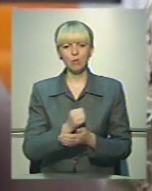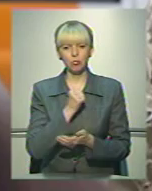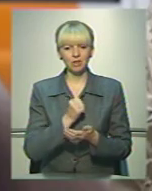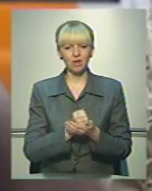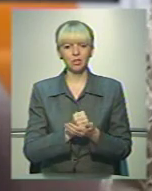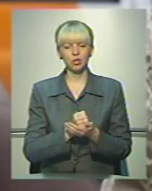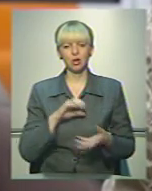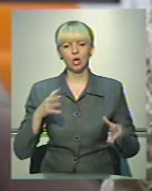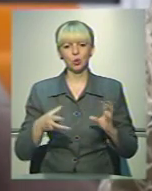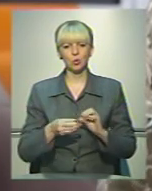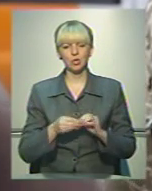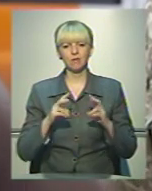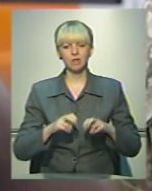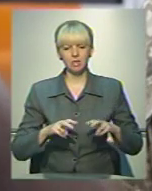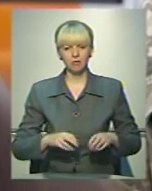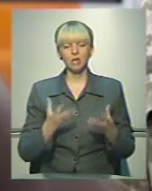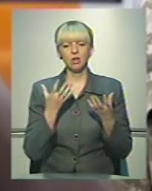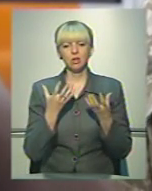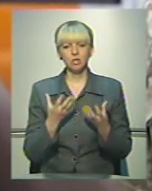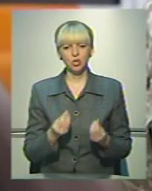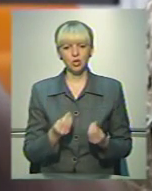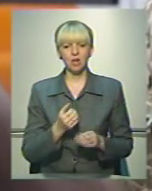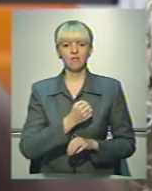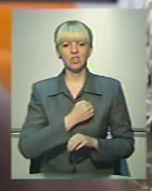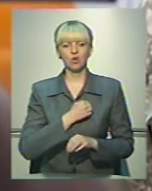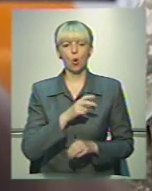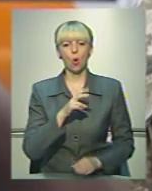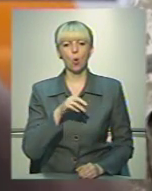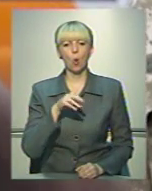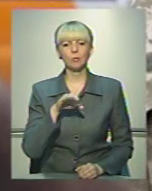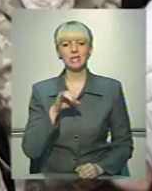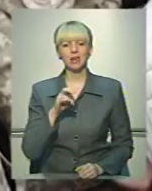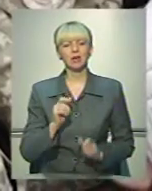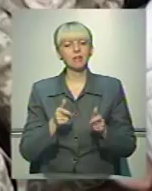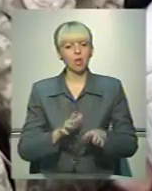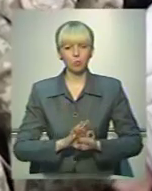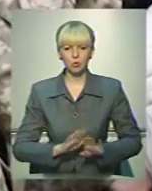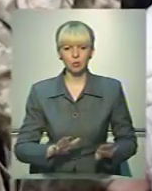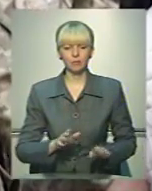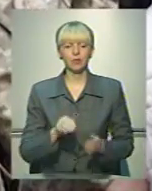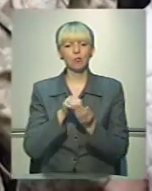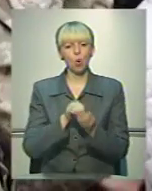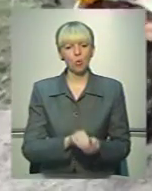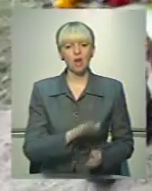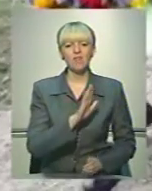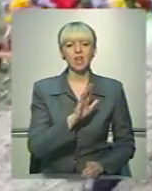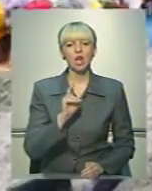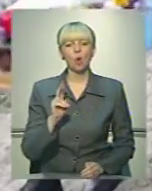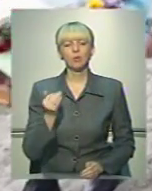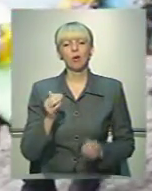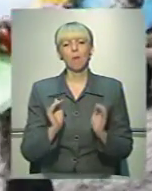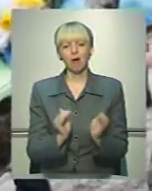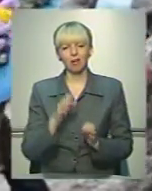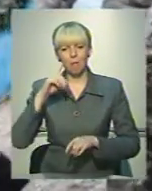підтвердження результатів розслідування ще військовий комісаріат не надійшло. Поховали Віталія Копачука на його